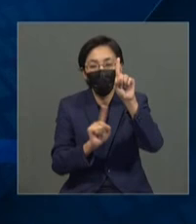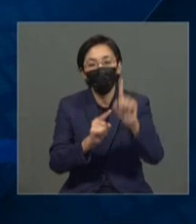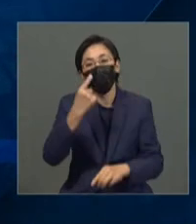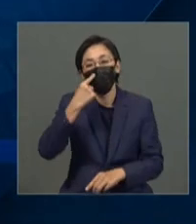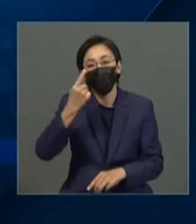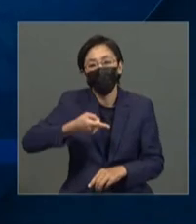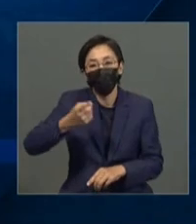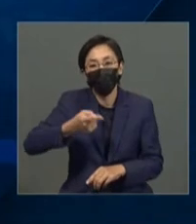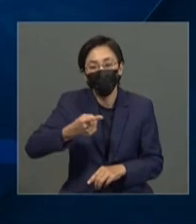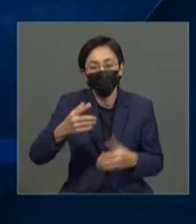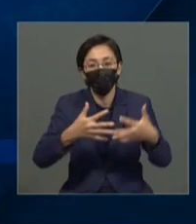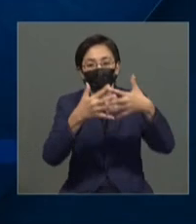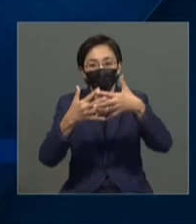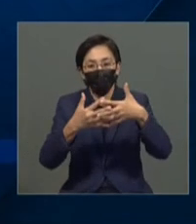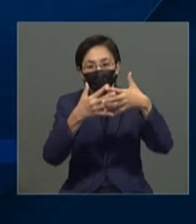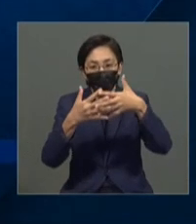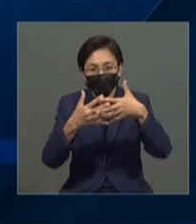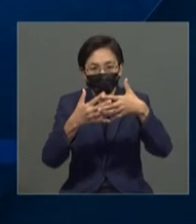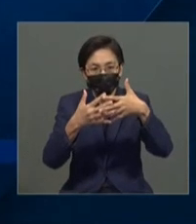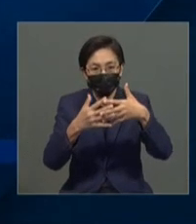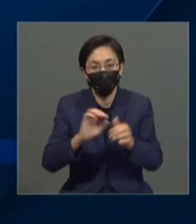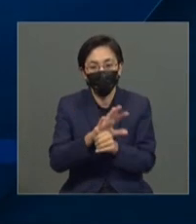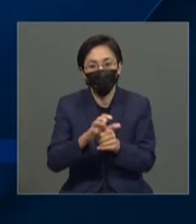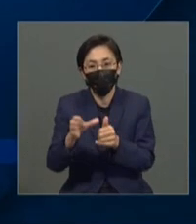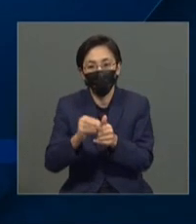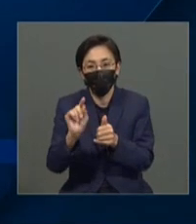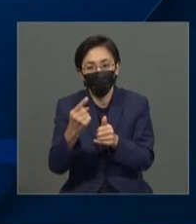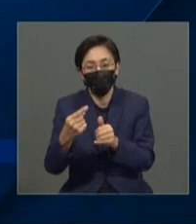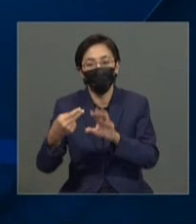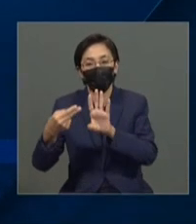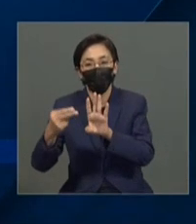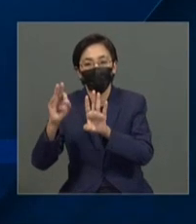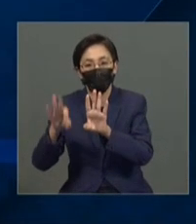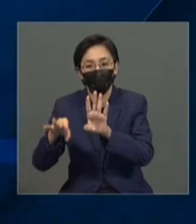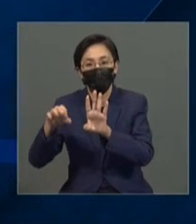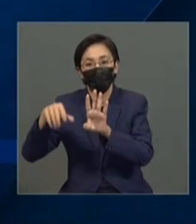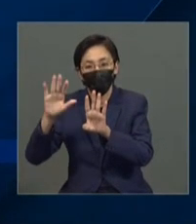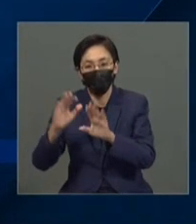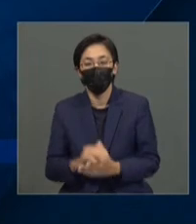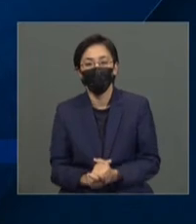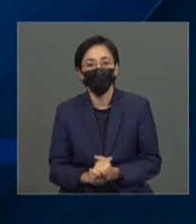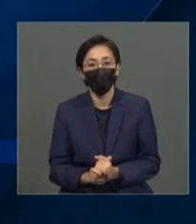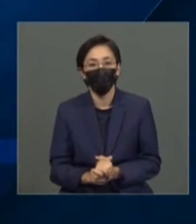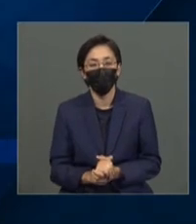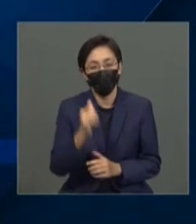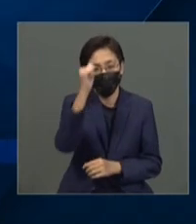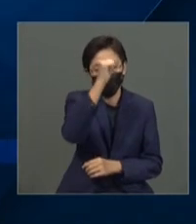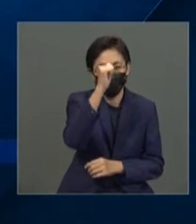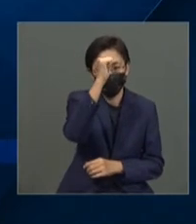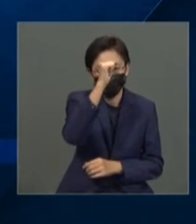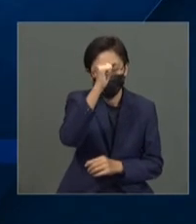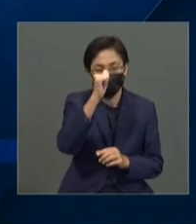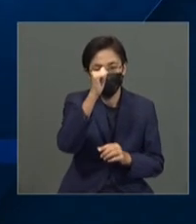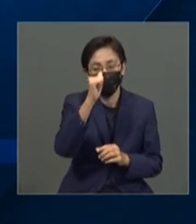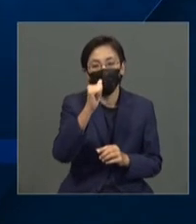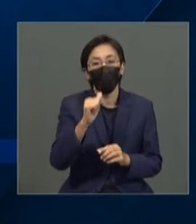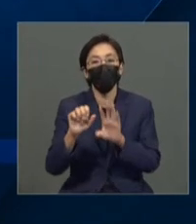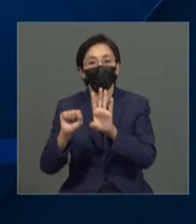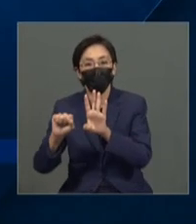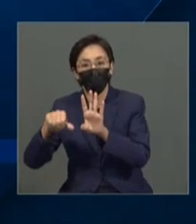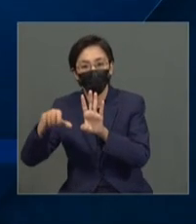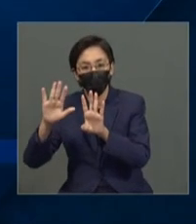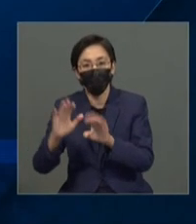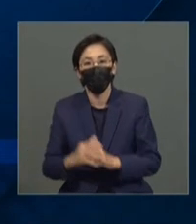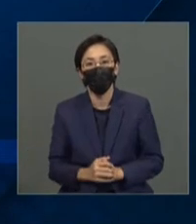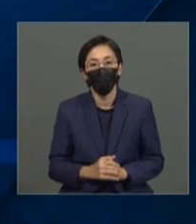ดิมๆนะคะสหรัฐอเมริกายอดผู้ติดเชื้อรายใหม่ 49,000 กว่าราย อินเดียยังคงอยู่ที่ 400,000 กว่าน